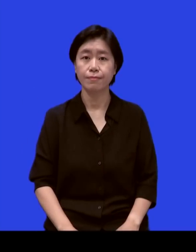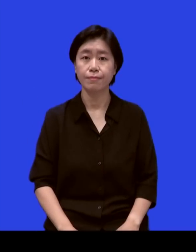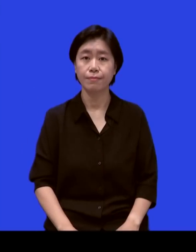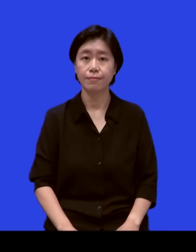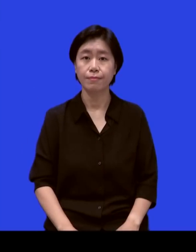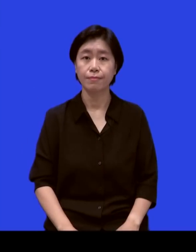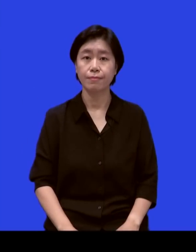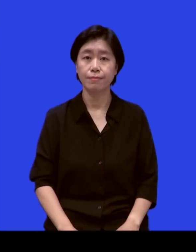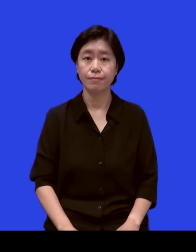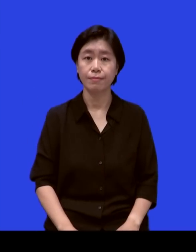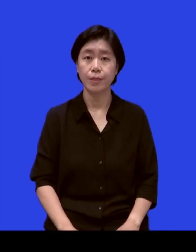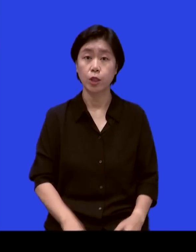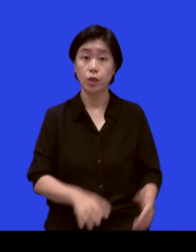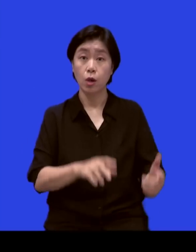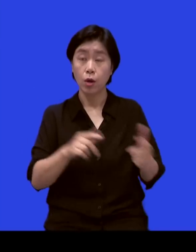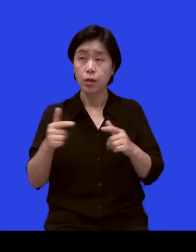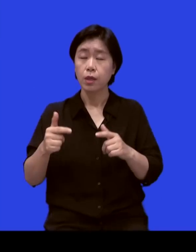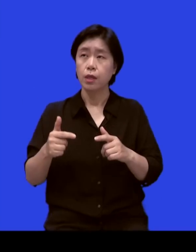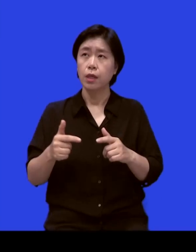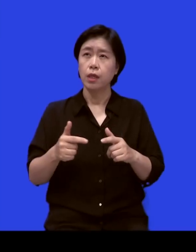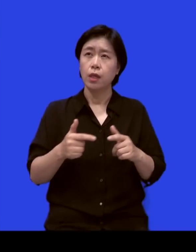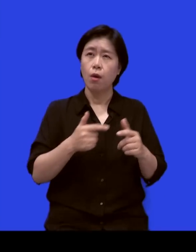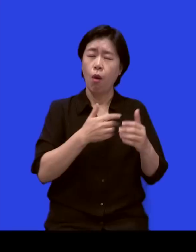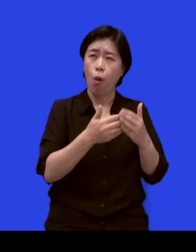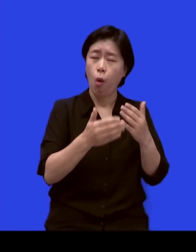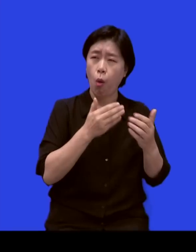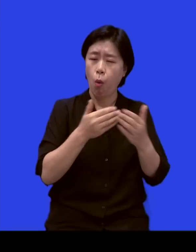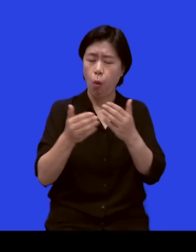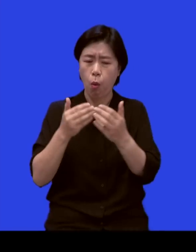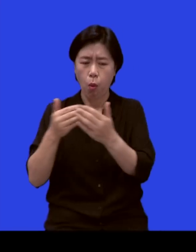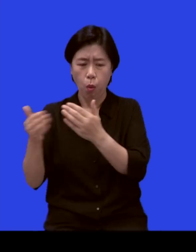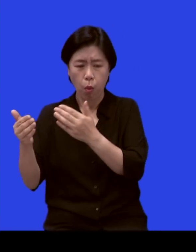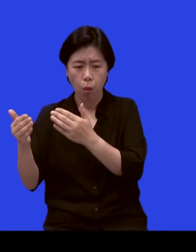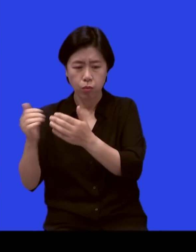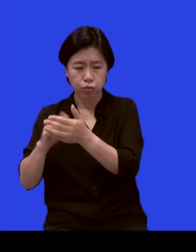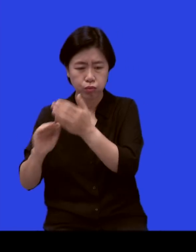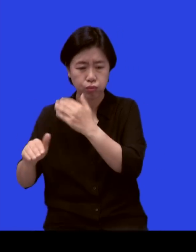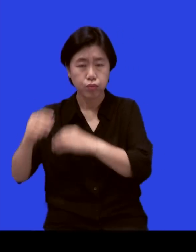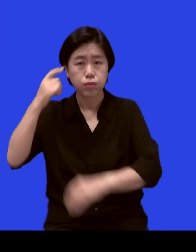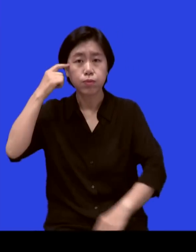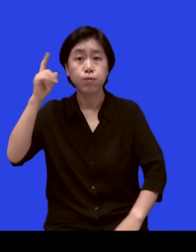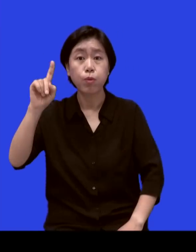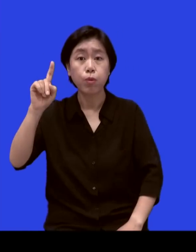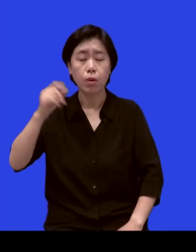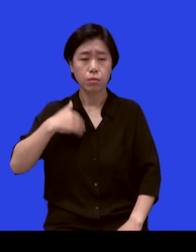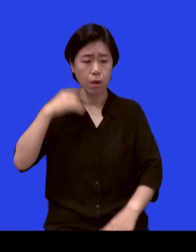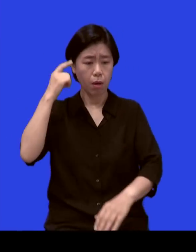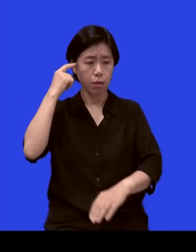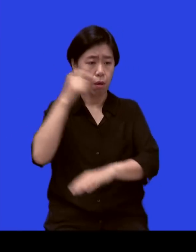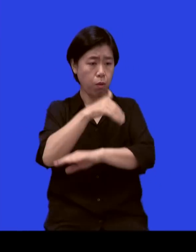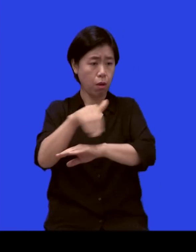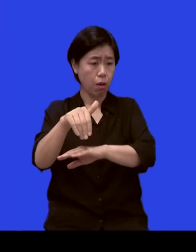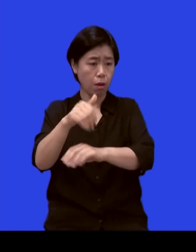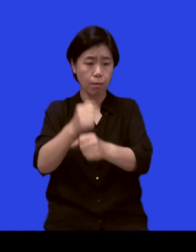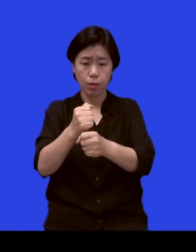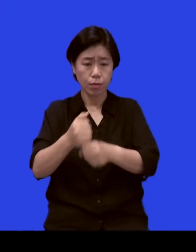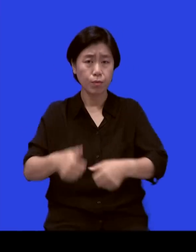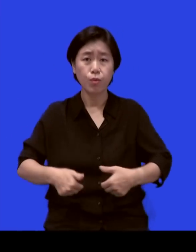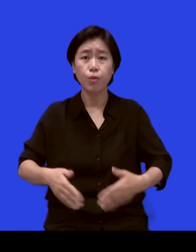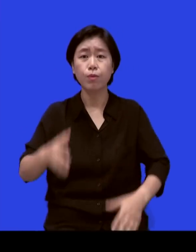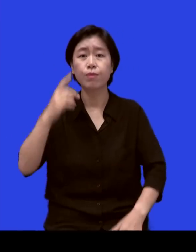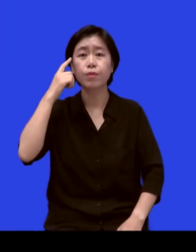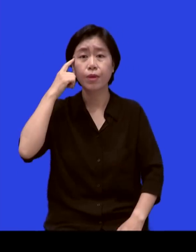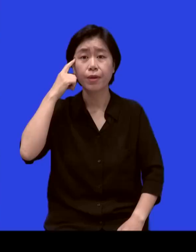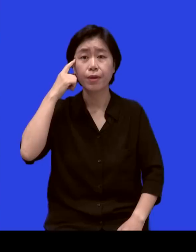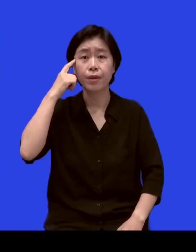이런 일들을 계속 겪으면서 사람이 사니까요. 계획도 필요가 없고요. 네네네. 왜냐면 제가 계획하는 거는 이 나이 때 이 시점에